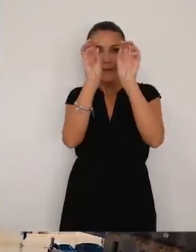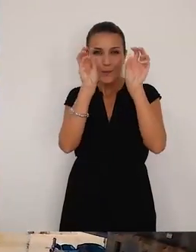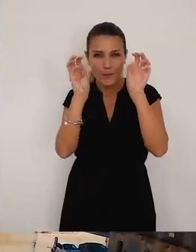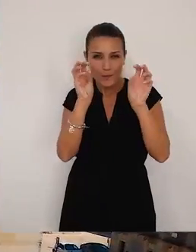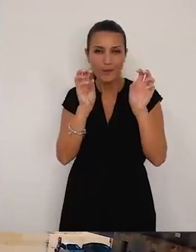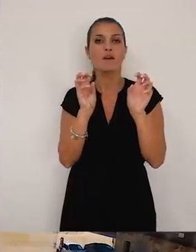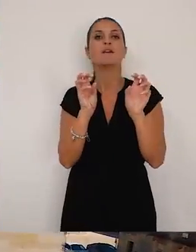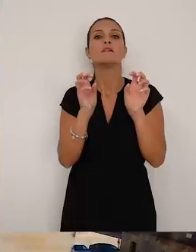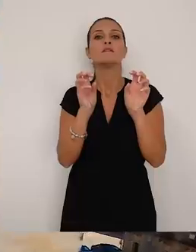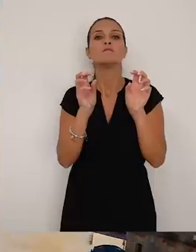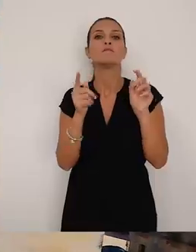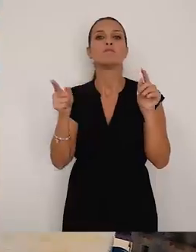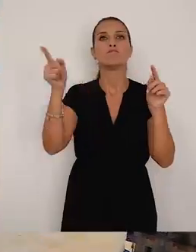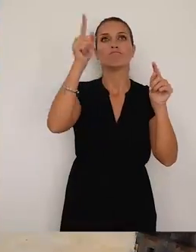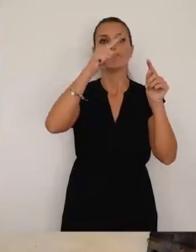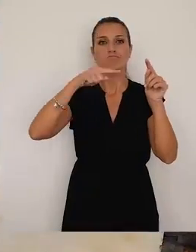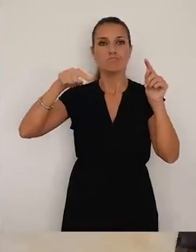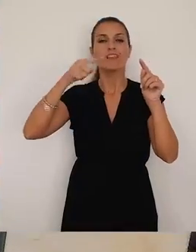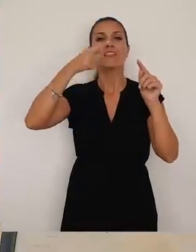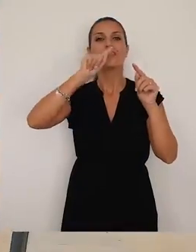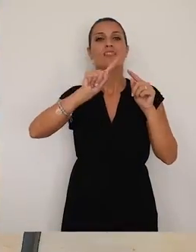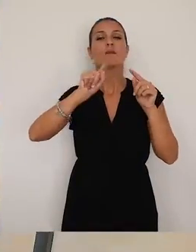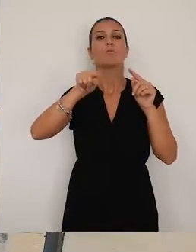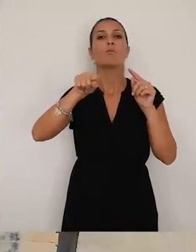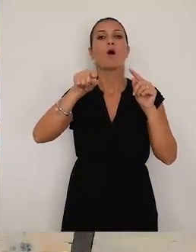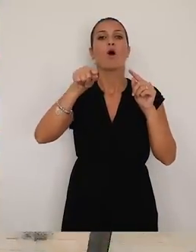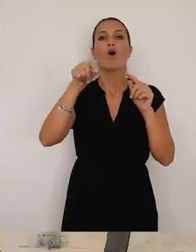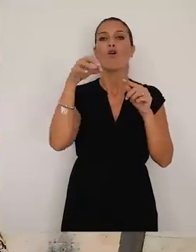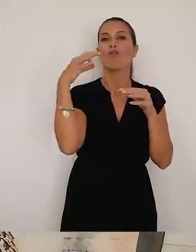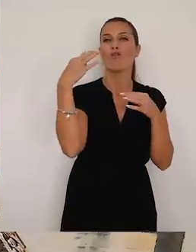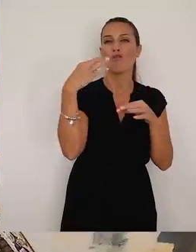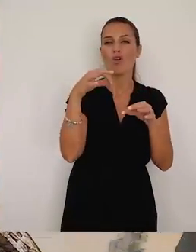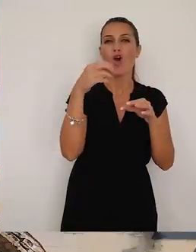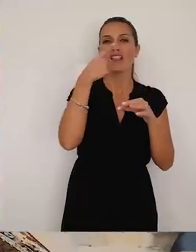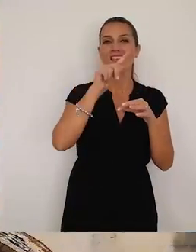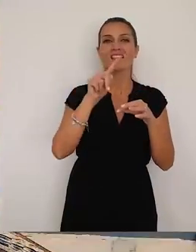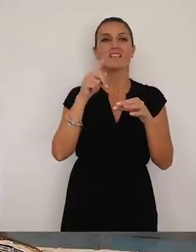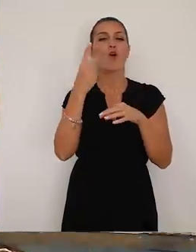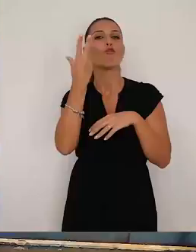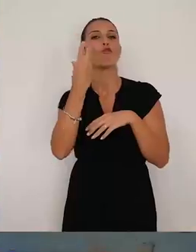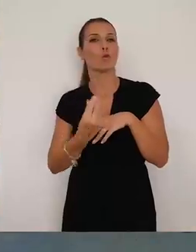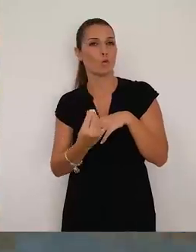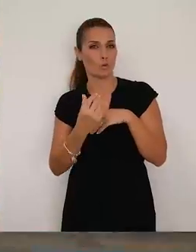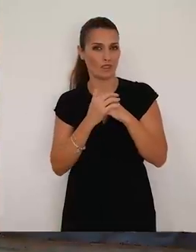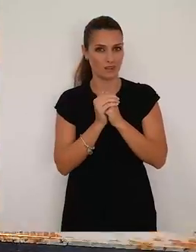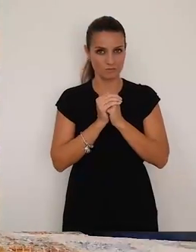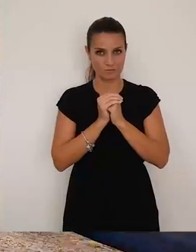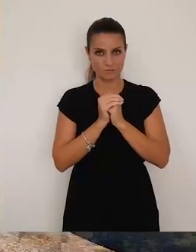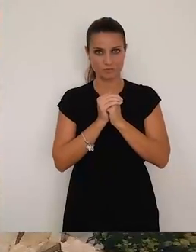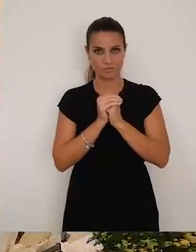perimetrale, in una suggestiva circonferenza di elementi a foglia d'acanto e motivi vegetali.